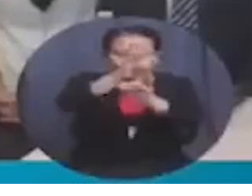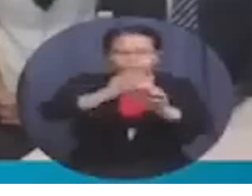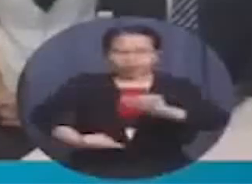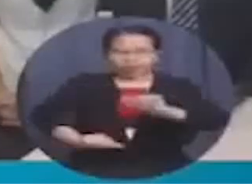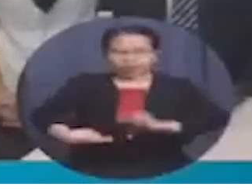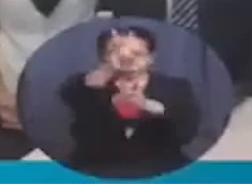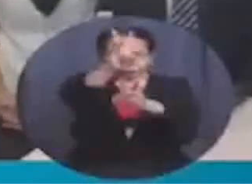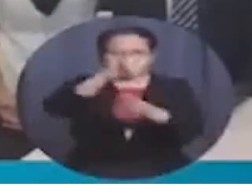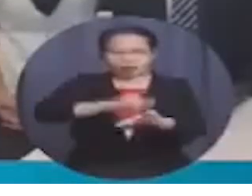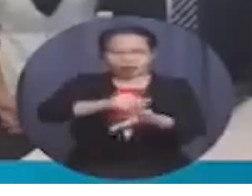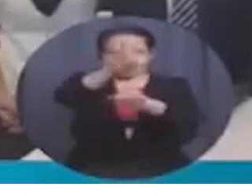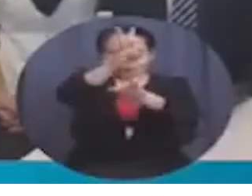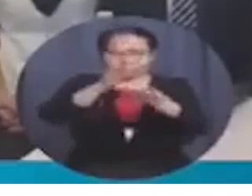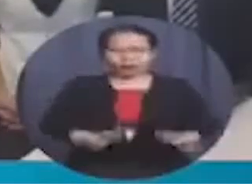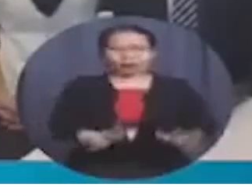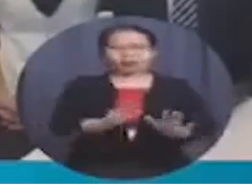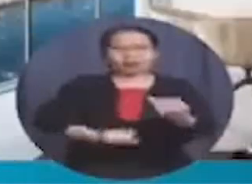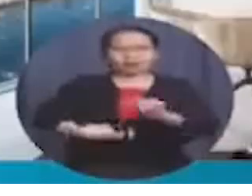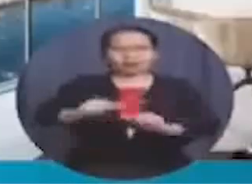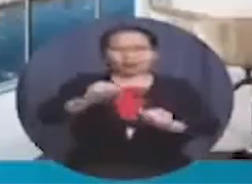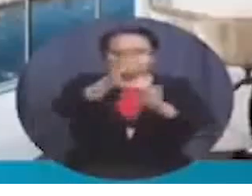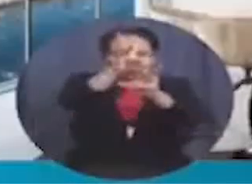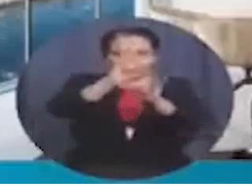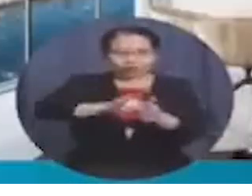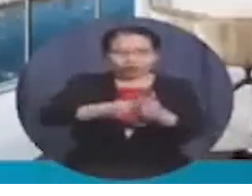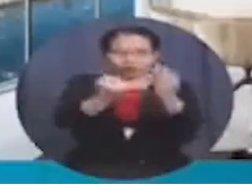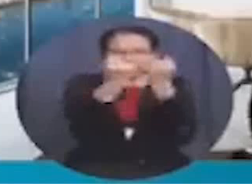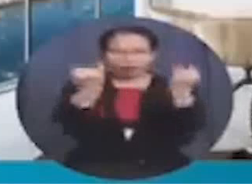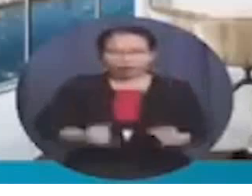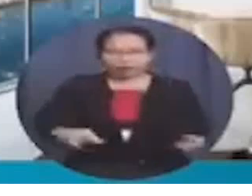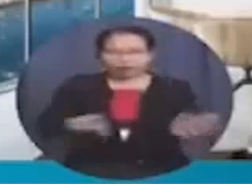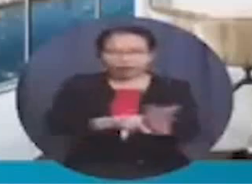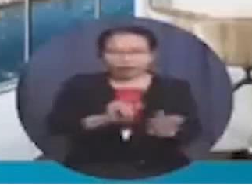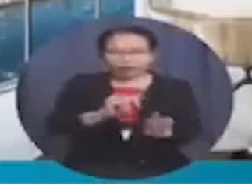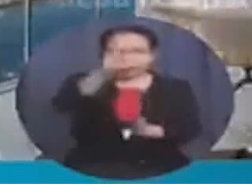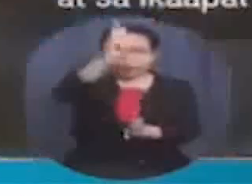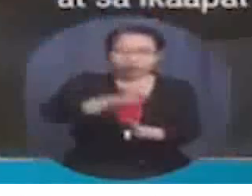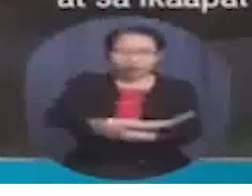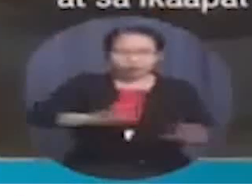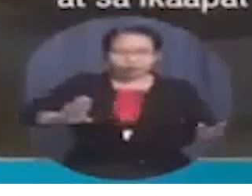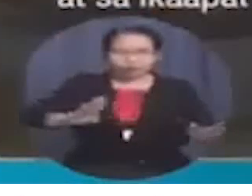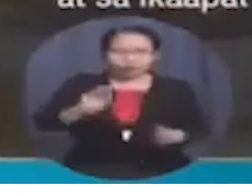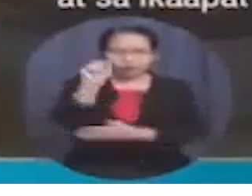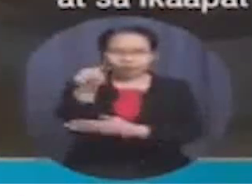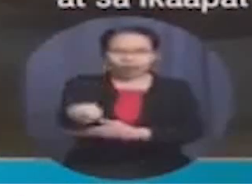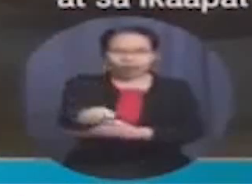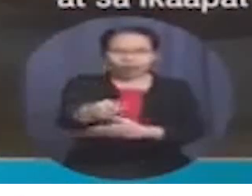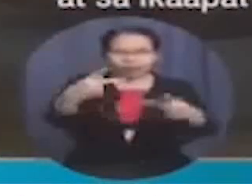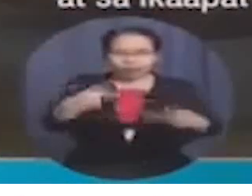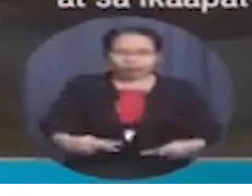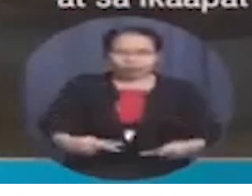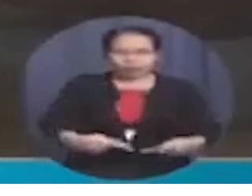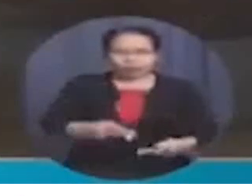eh. Sinasamba niyo nga, bawal lang Diyos yan. Huwag mong yuyukuran, yumukod ka pa lang, bawal na eh. Ang totoo, gumawa ka